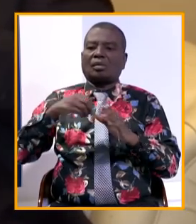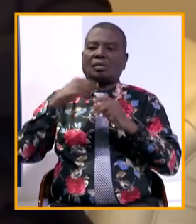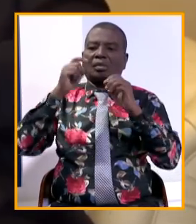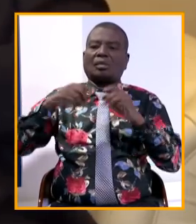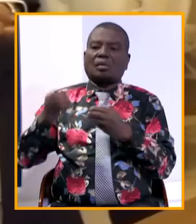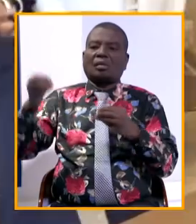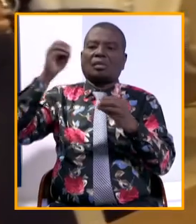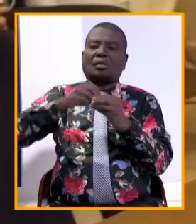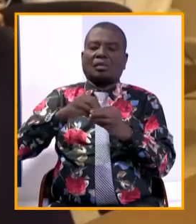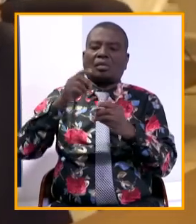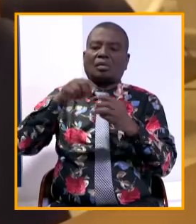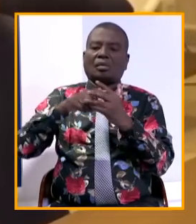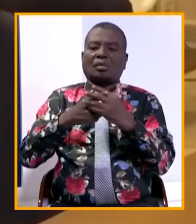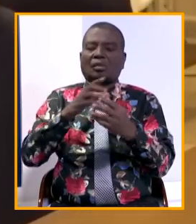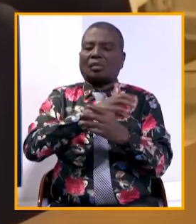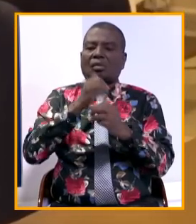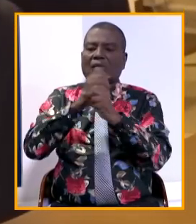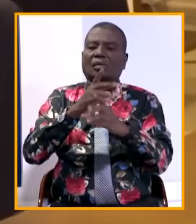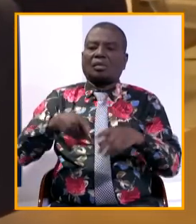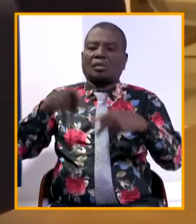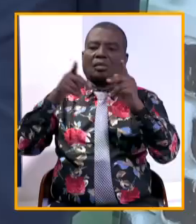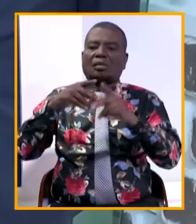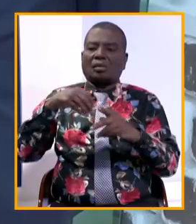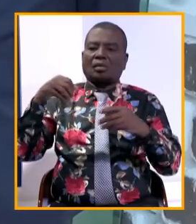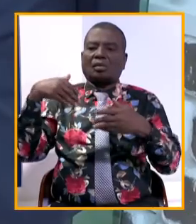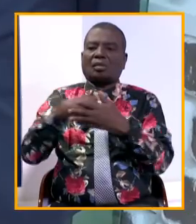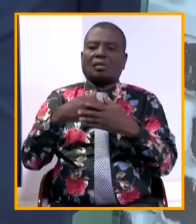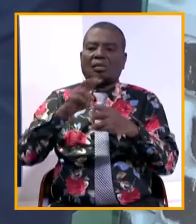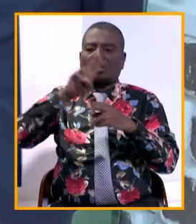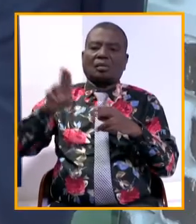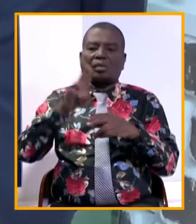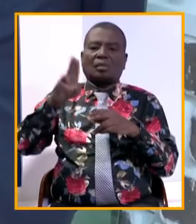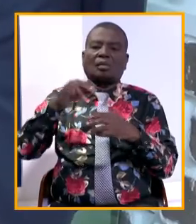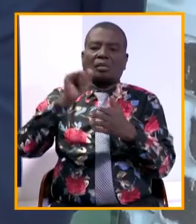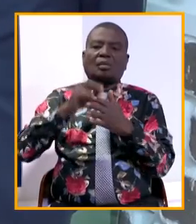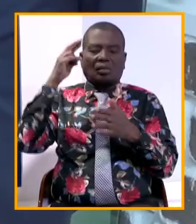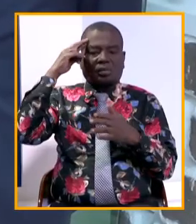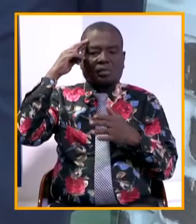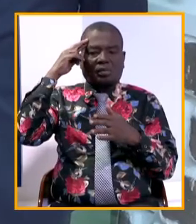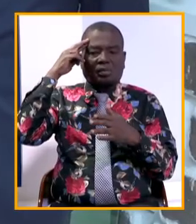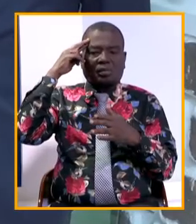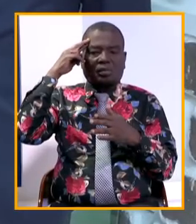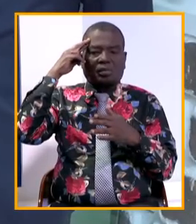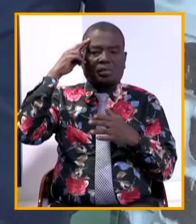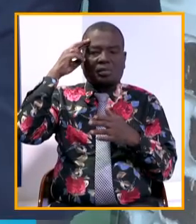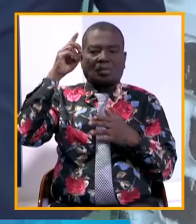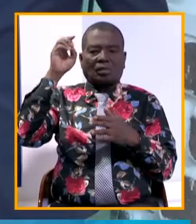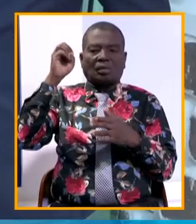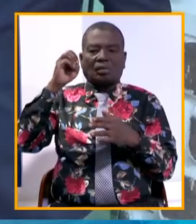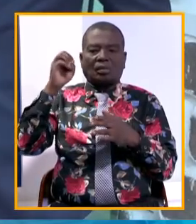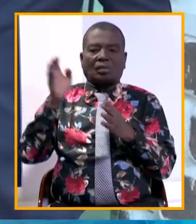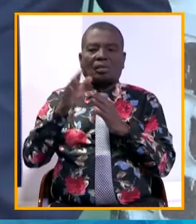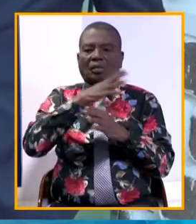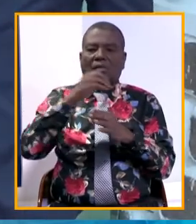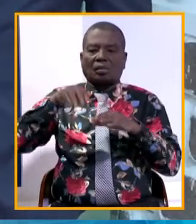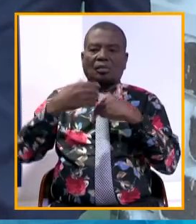devrait renforcer le débit disponible et permettre d'accéder à de nouveaux usages. C'est la raison de ce 5G Lab, pour